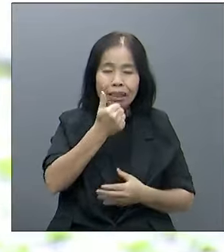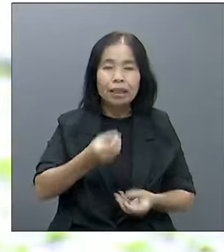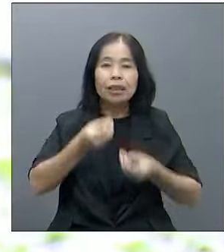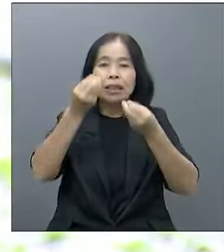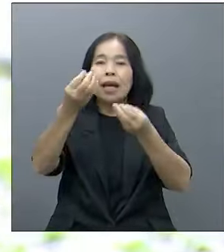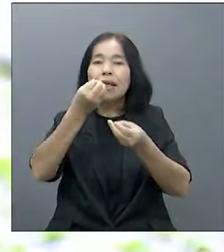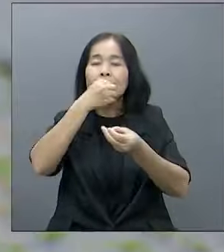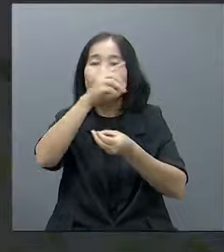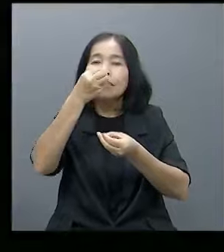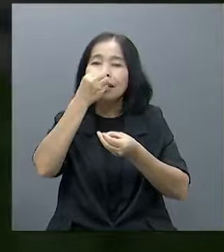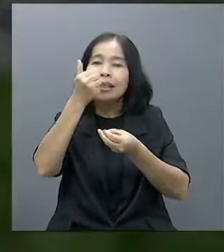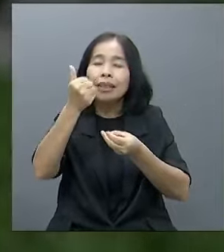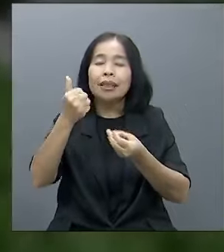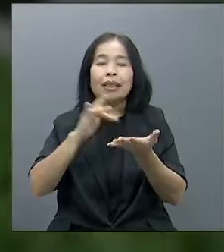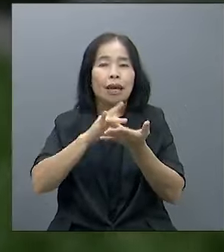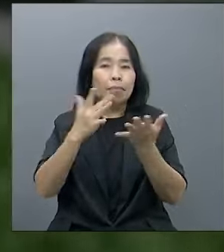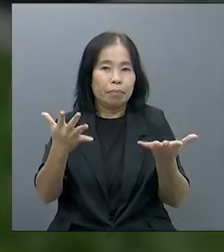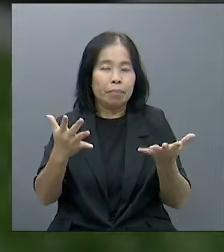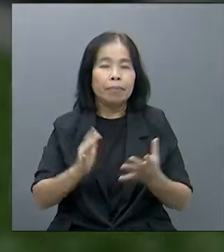ครับ